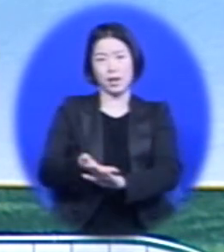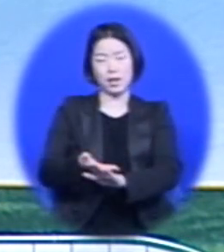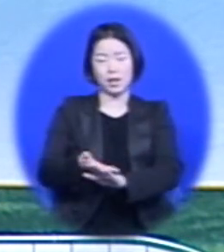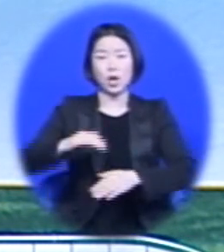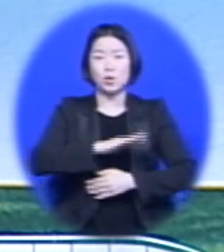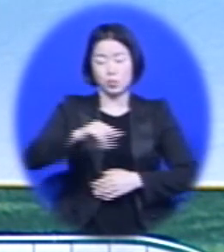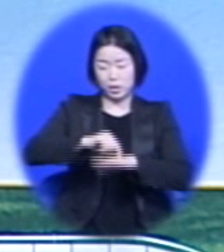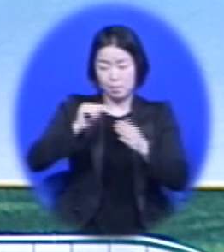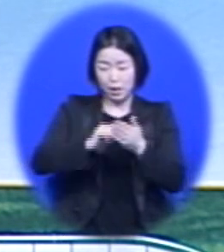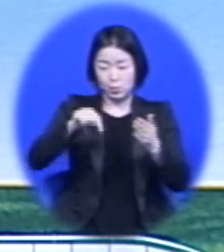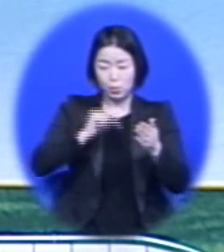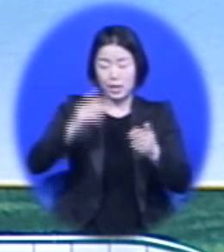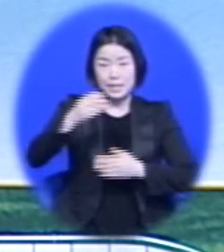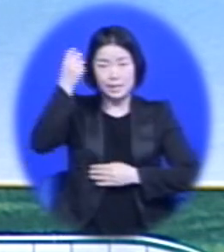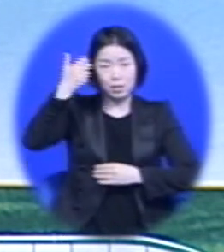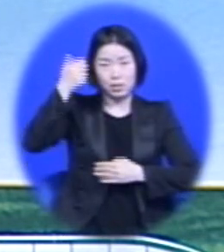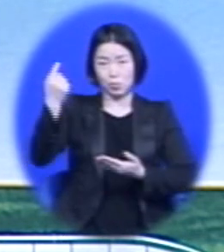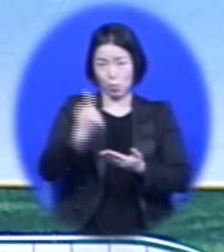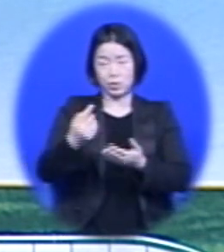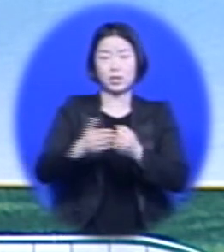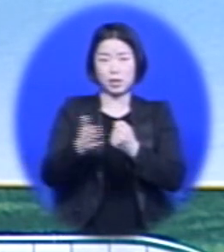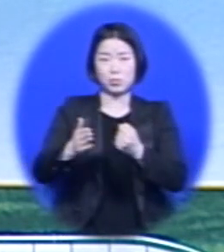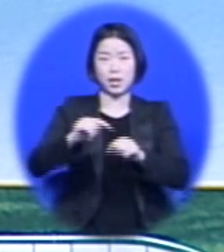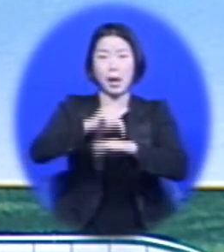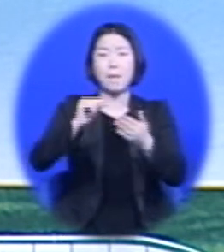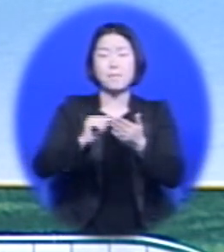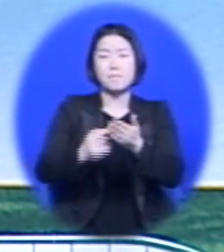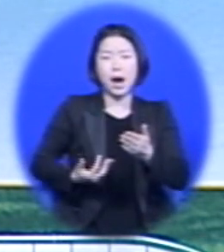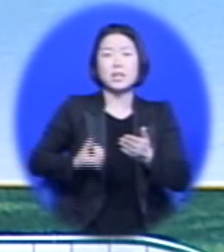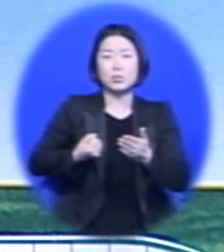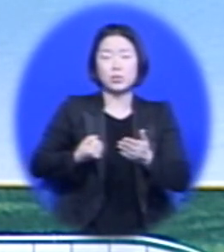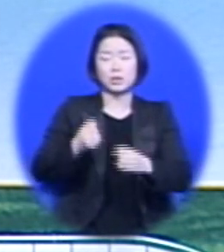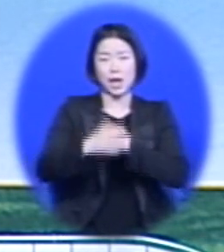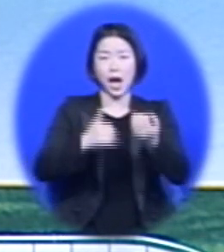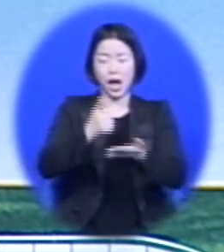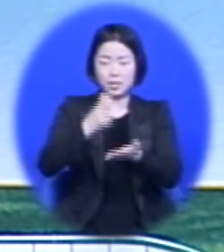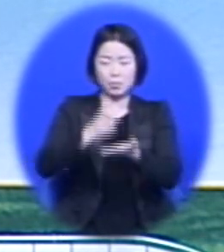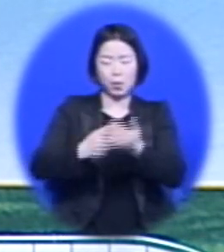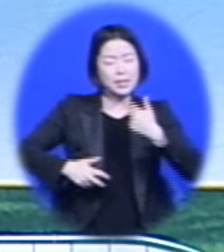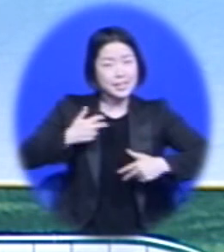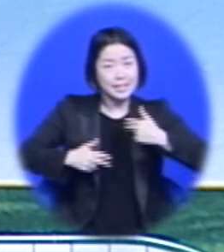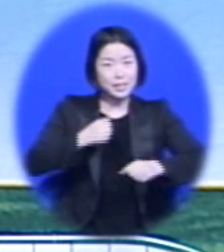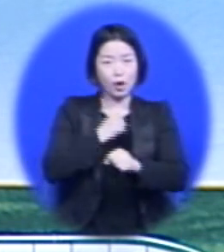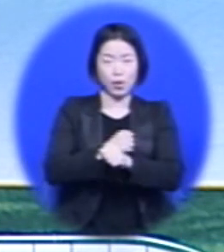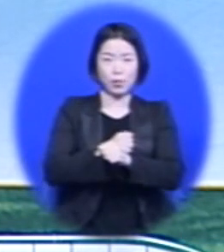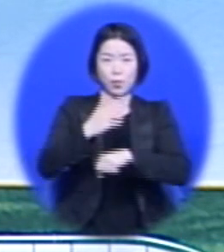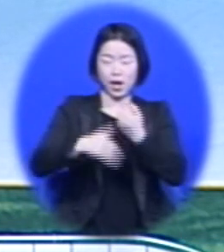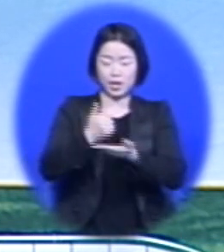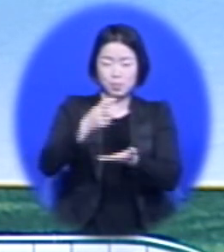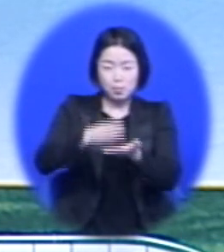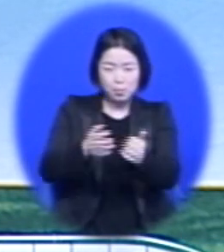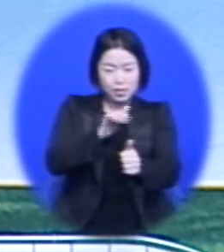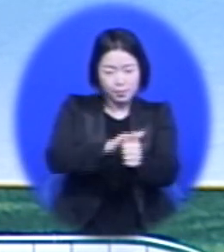마음에는 성령께서 오셨기 때문에 우리가 마음으로는 이제는 하나님의 법을 즐거워하고 하나님의 법을